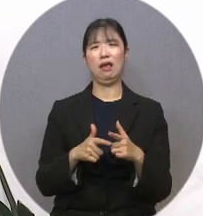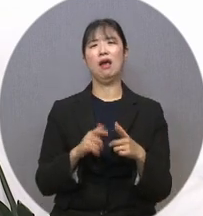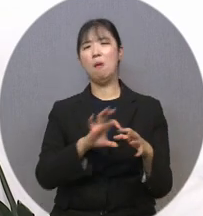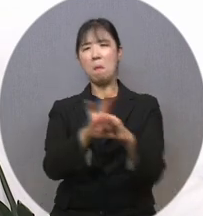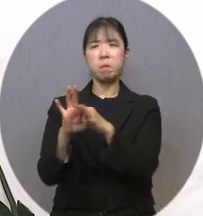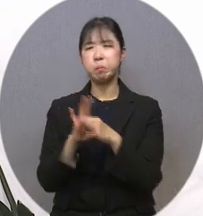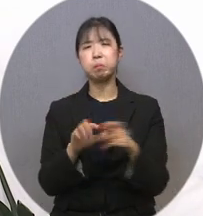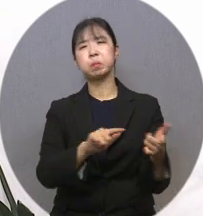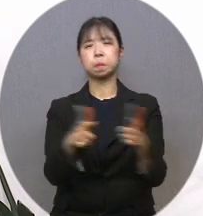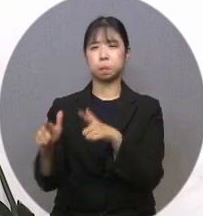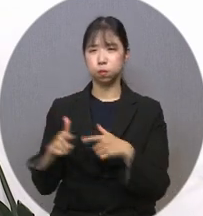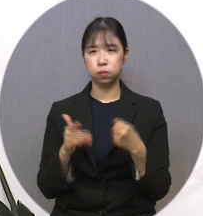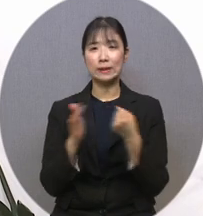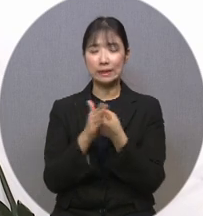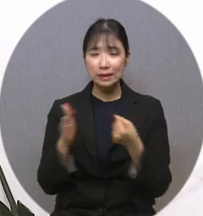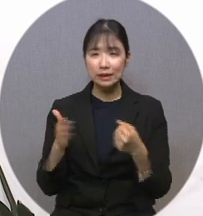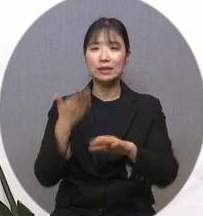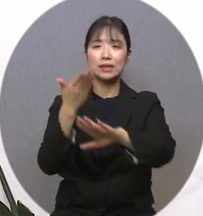때문에 상대방의